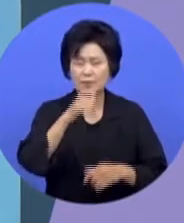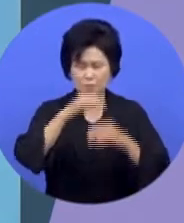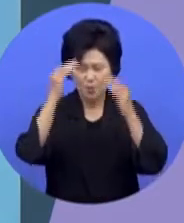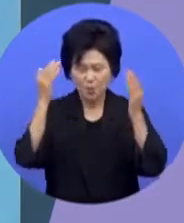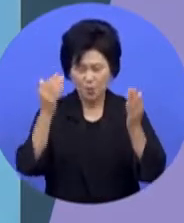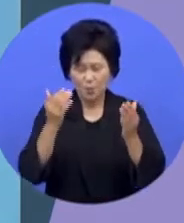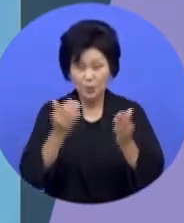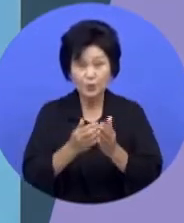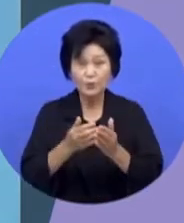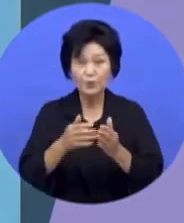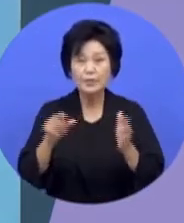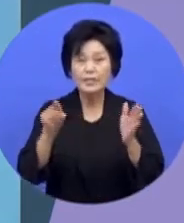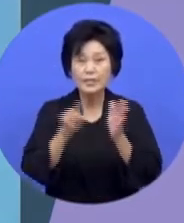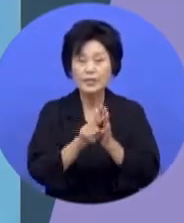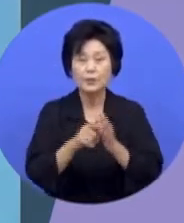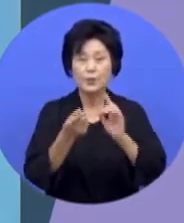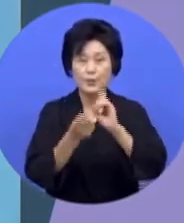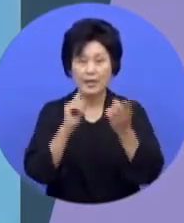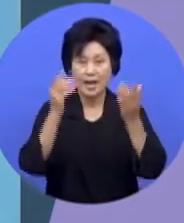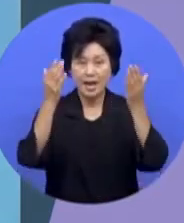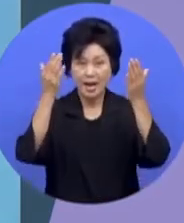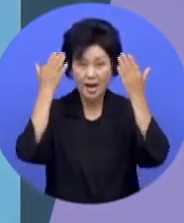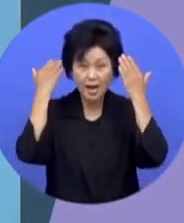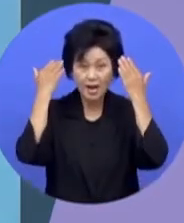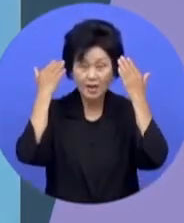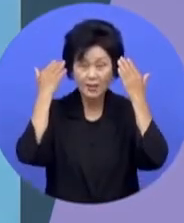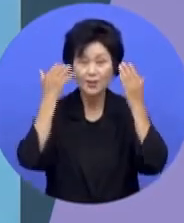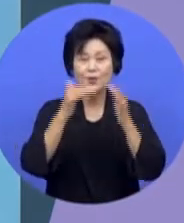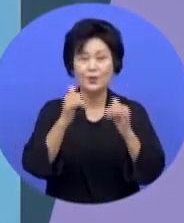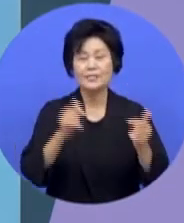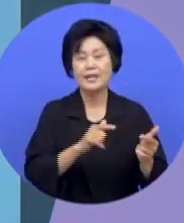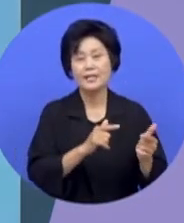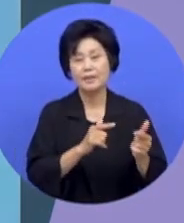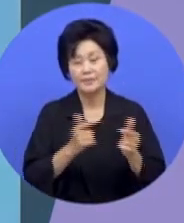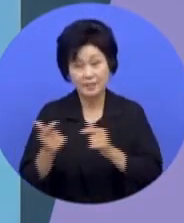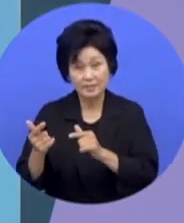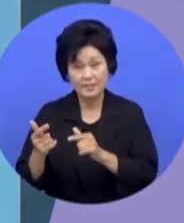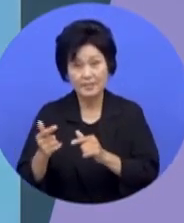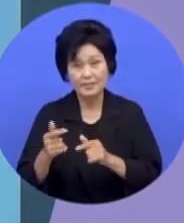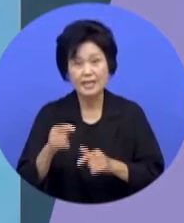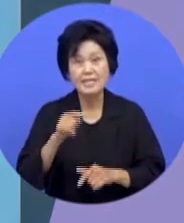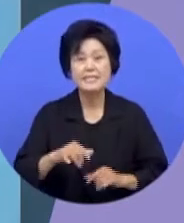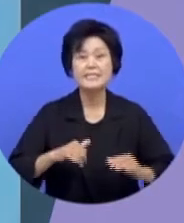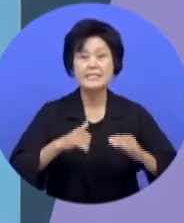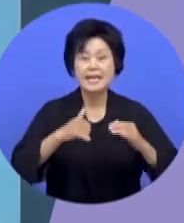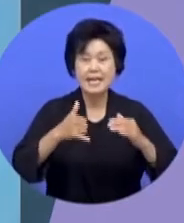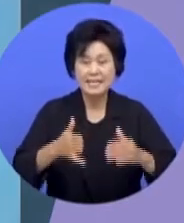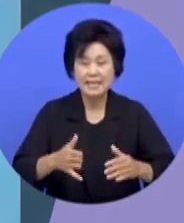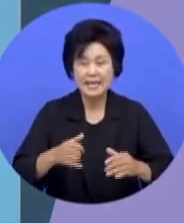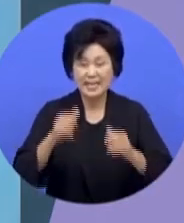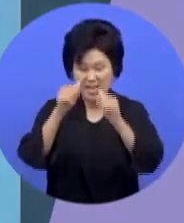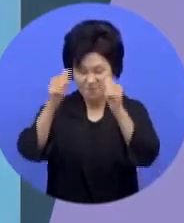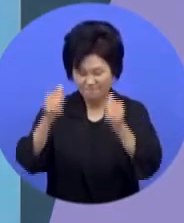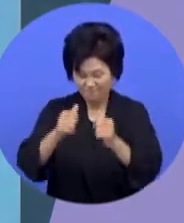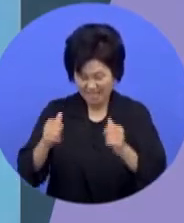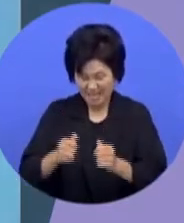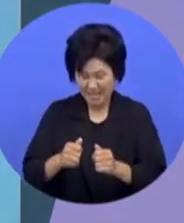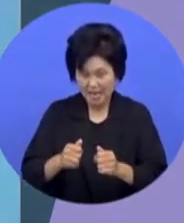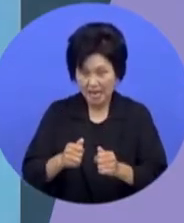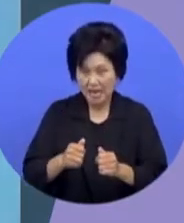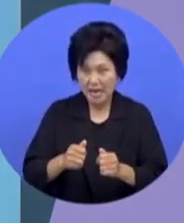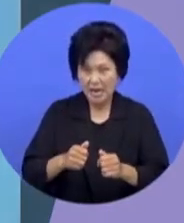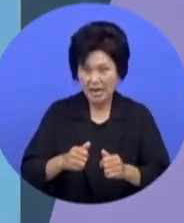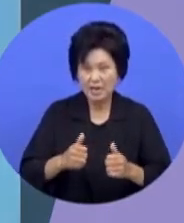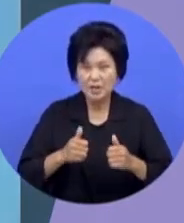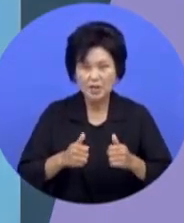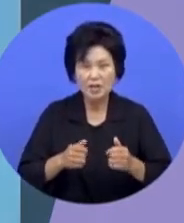기독교 대안학교에 있는 정말 분들이 이 땅에서 정말 바알에게 무릎 꿇지 않는 하나님의